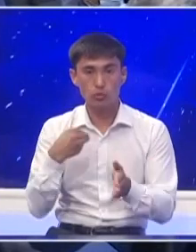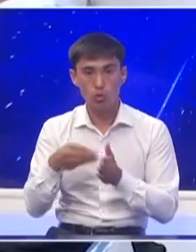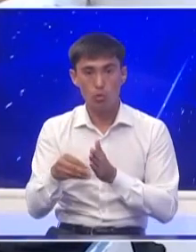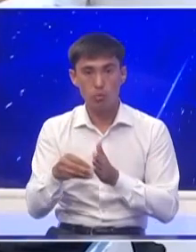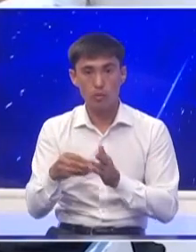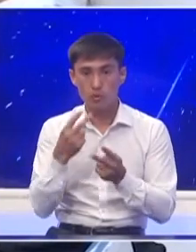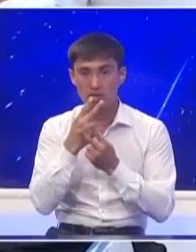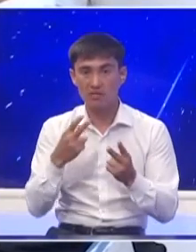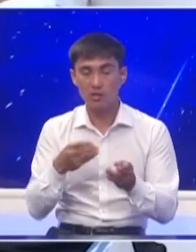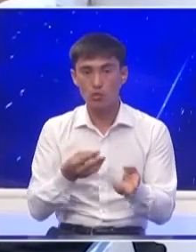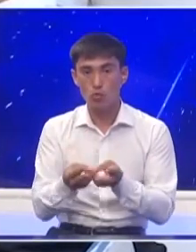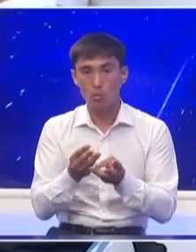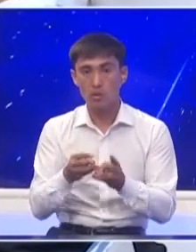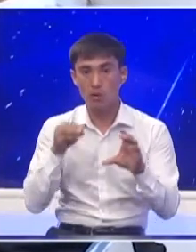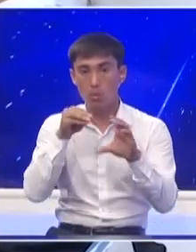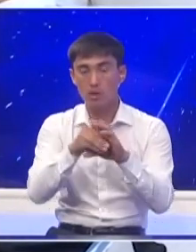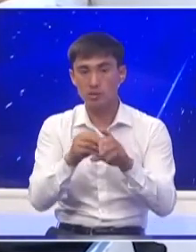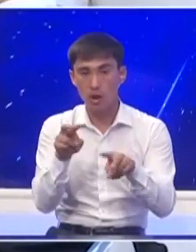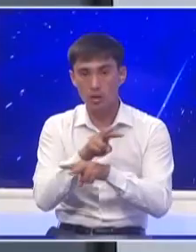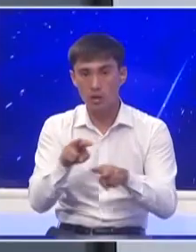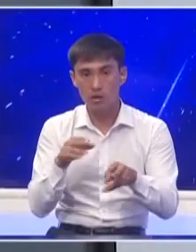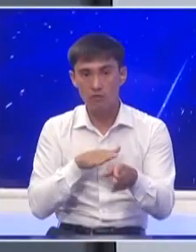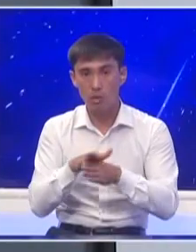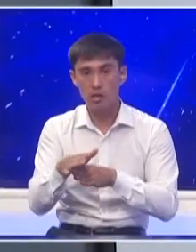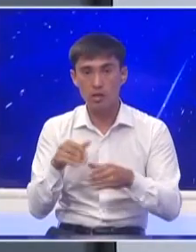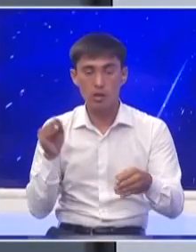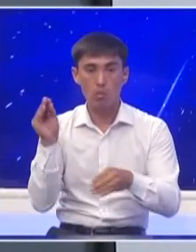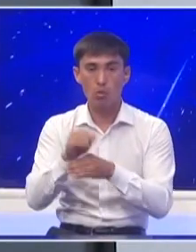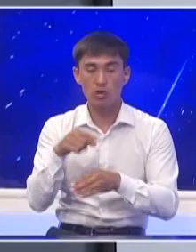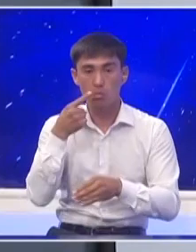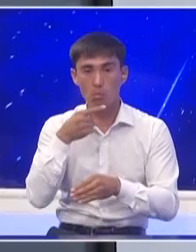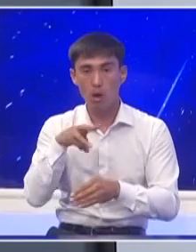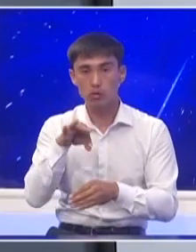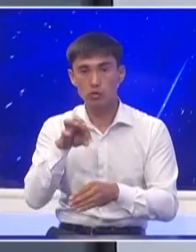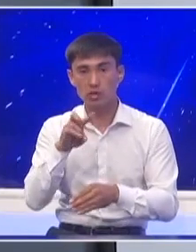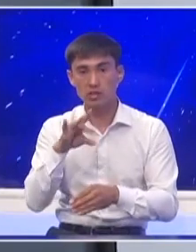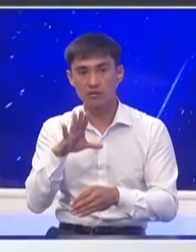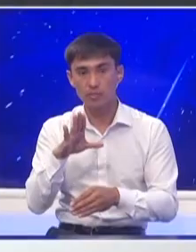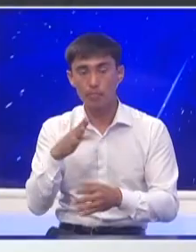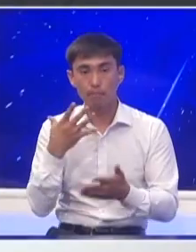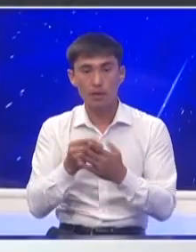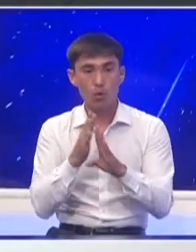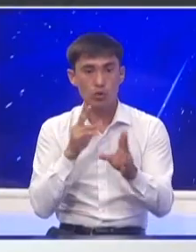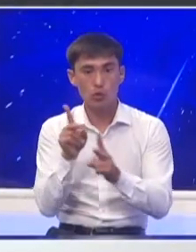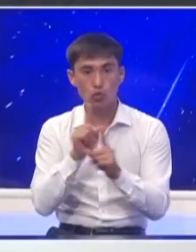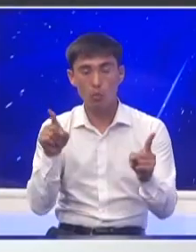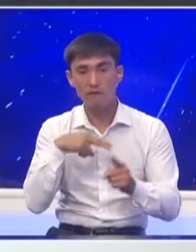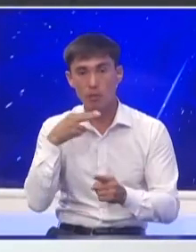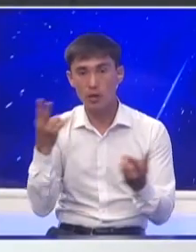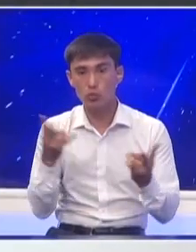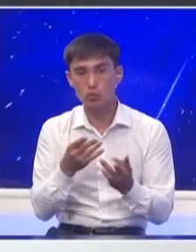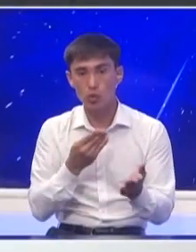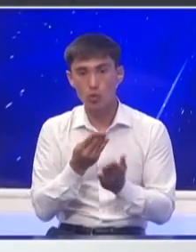с представителями топливных баз и контролировать их выполнение, дополнил Марат Султангазиев. В первую очередь особое внимание